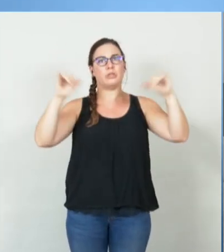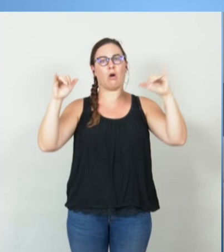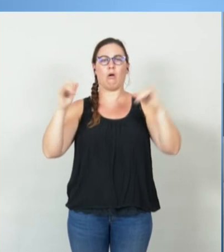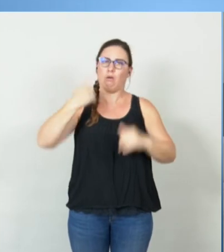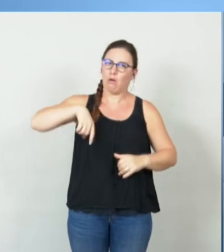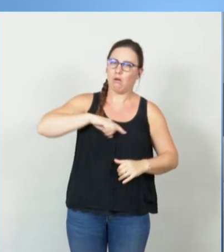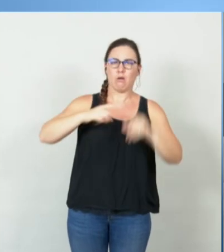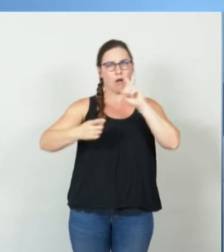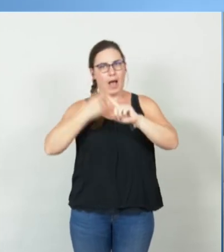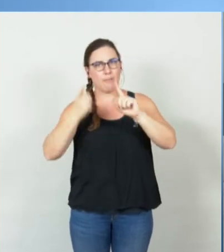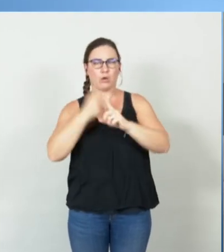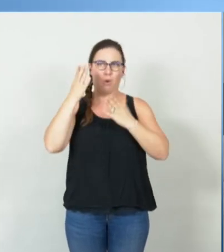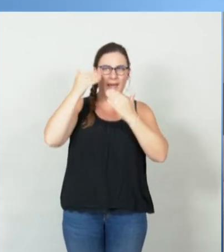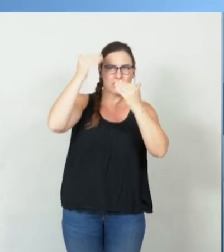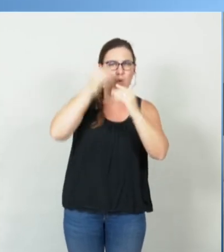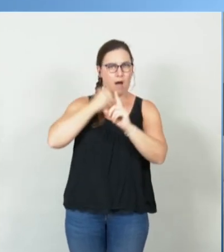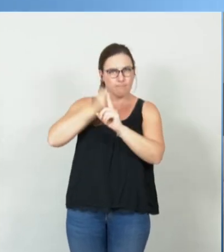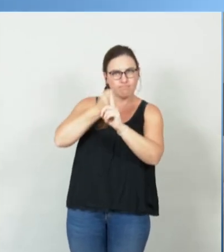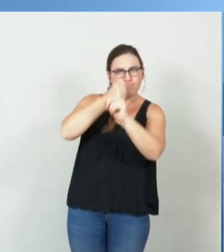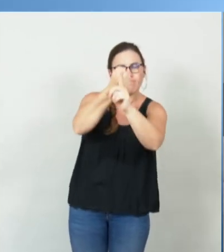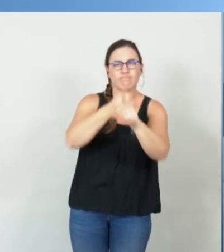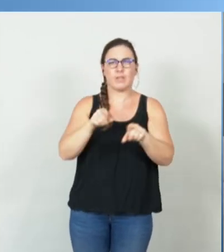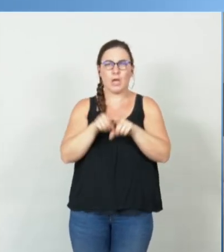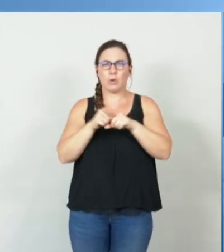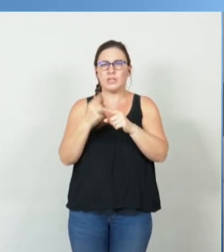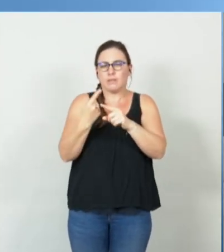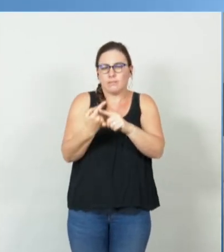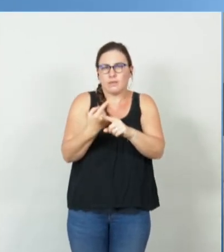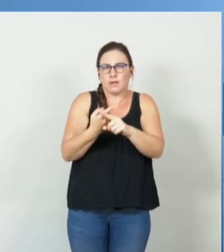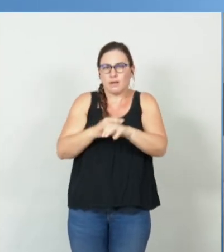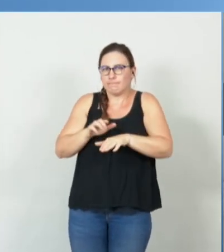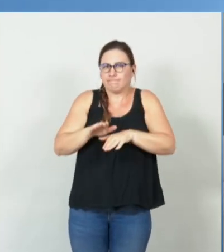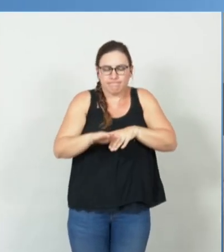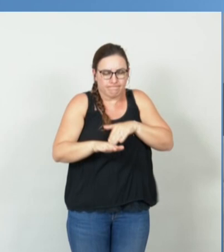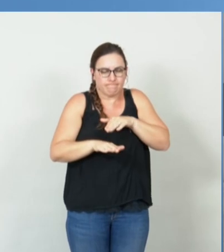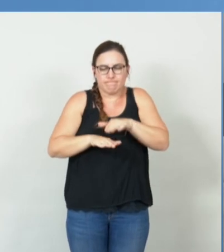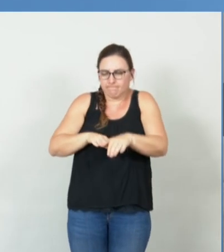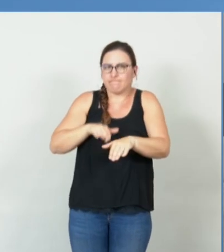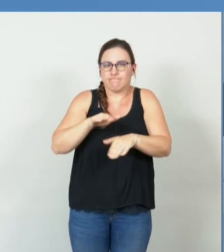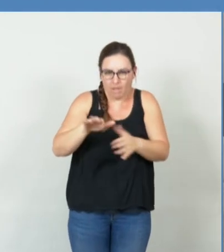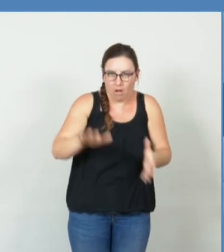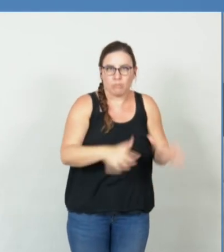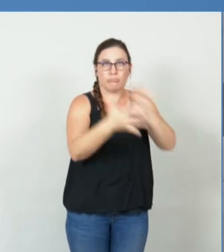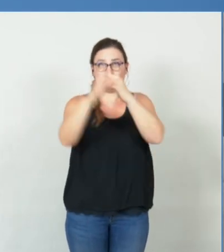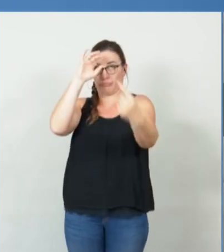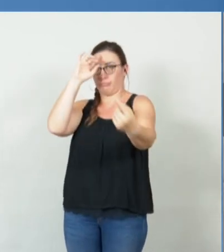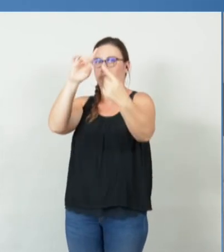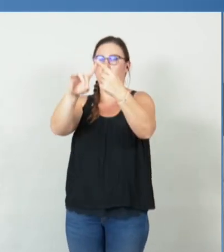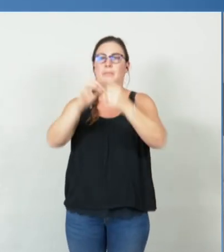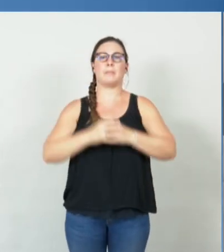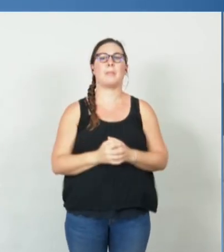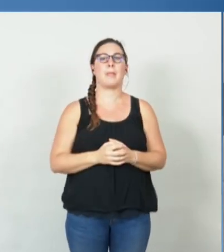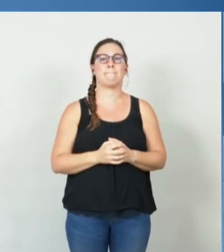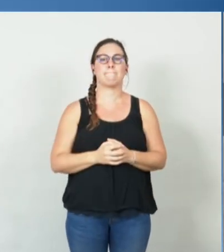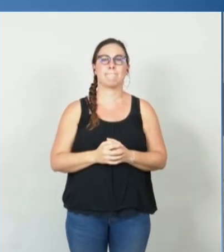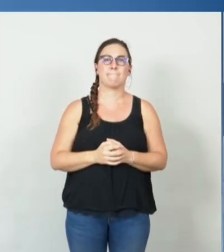d'entretenir l'espoir et de faire des petits pas qui clairement montrent une direction la raréfaction